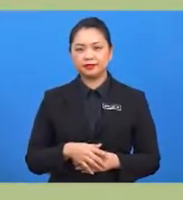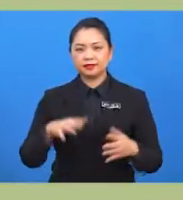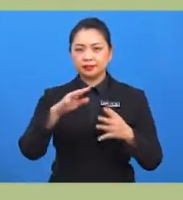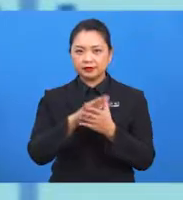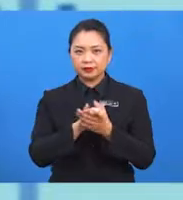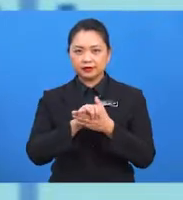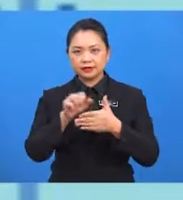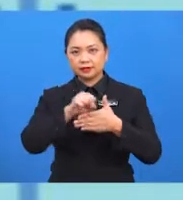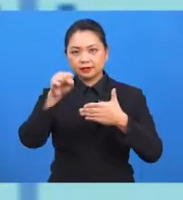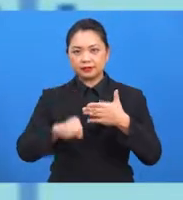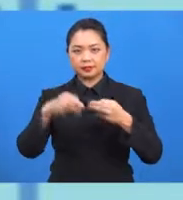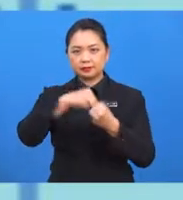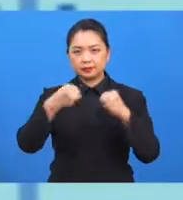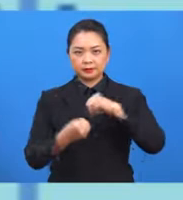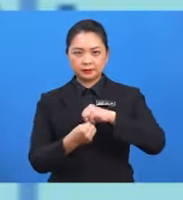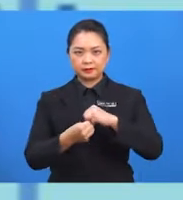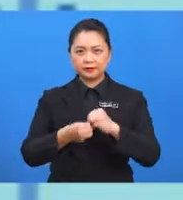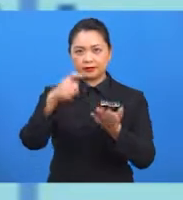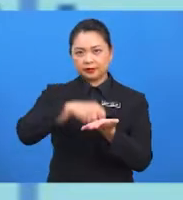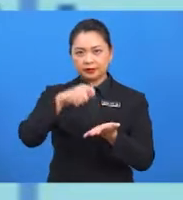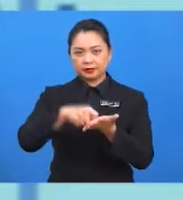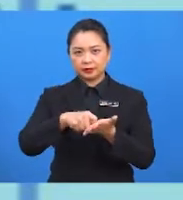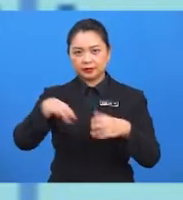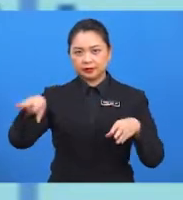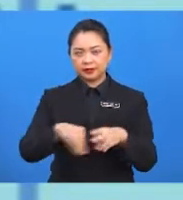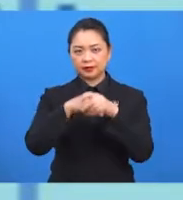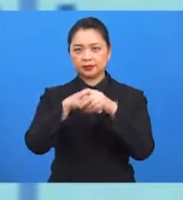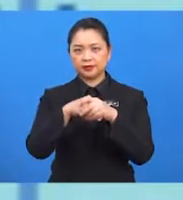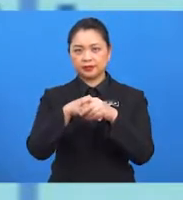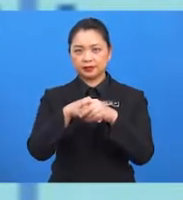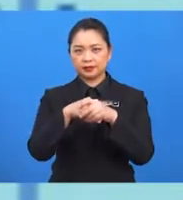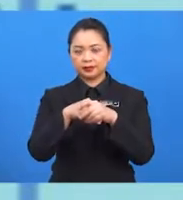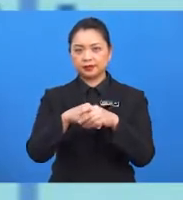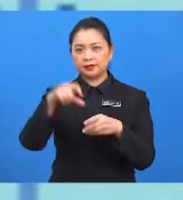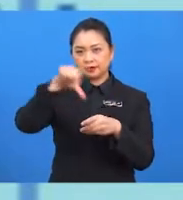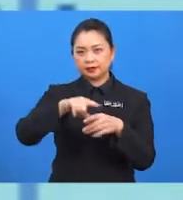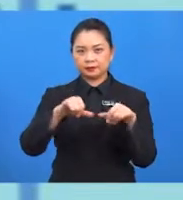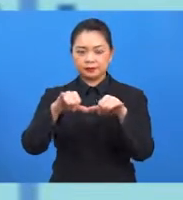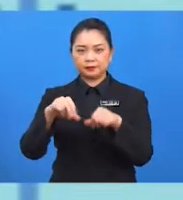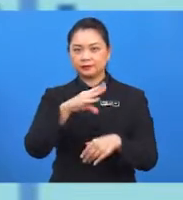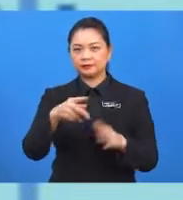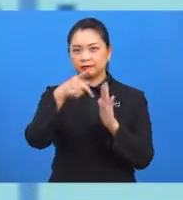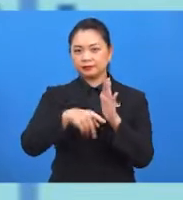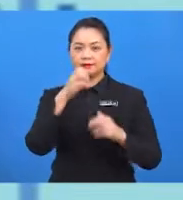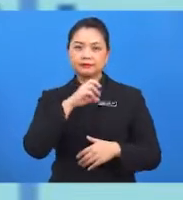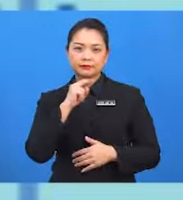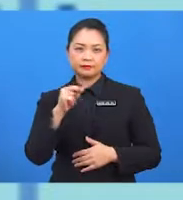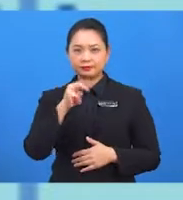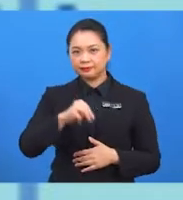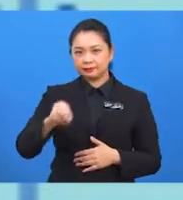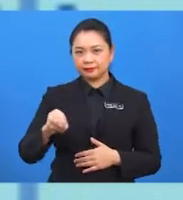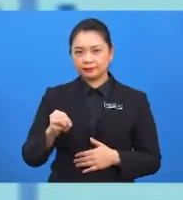yang melibatkan penyediaan larutan piawai dan pencairan Hai murid-murid